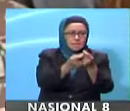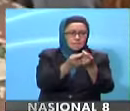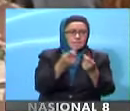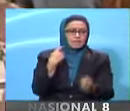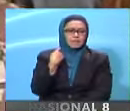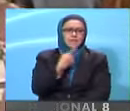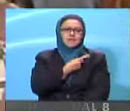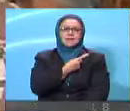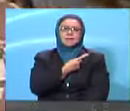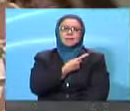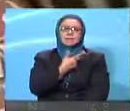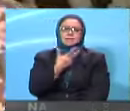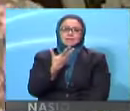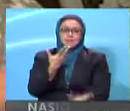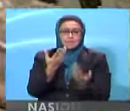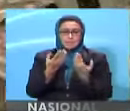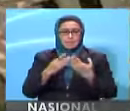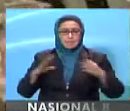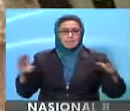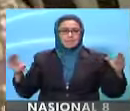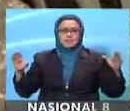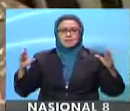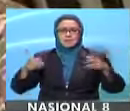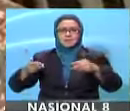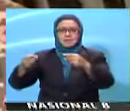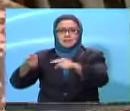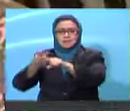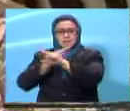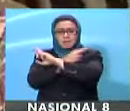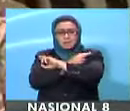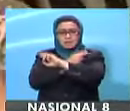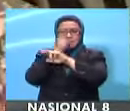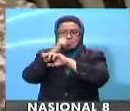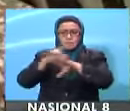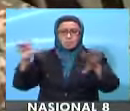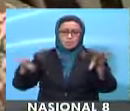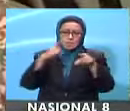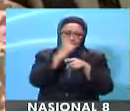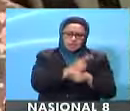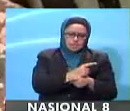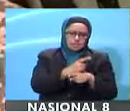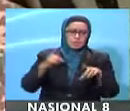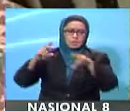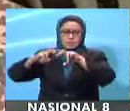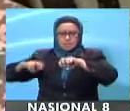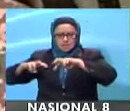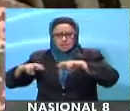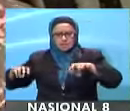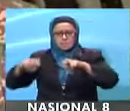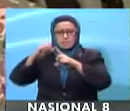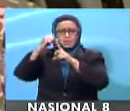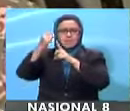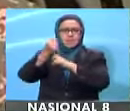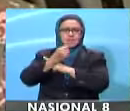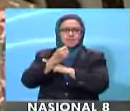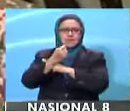dia of command untuk membolehkan pembetulan dia buat dan seterusnya mengkaji kedudukan dia. So